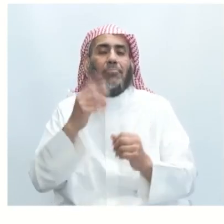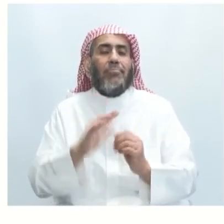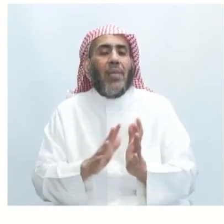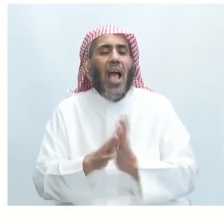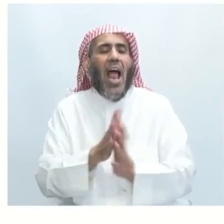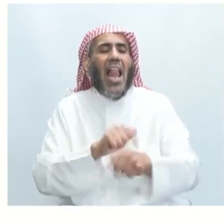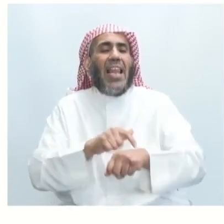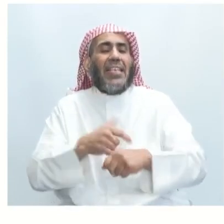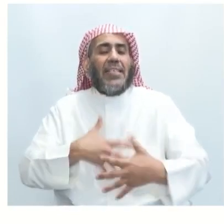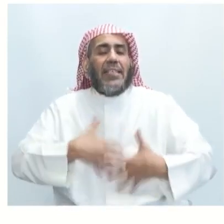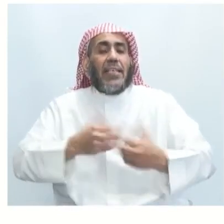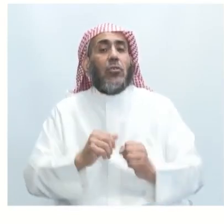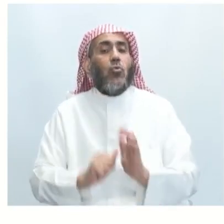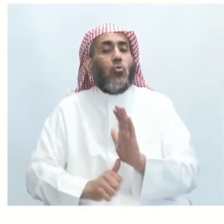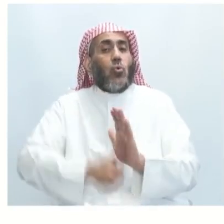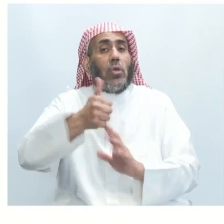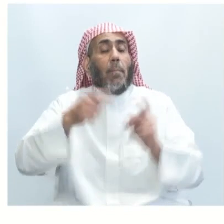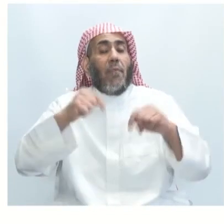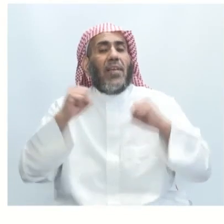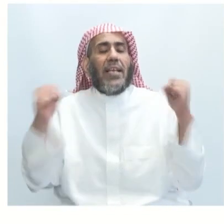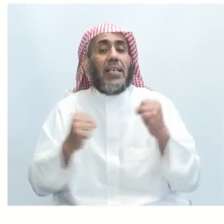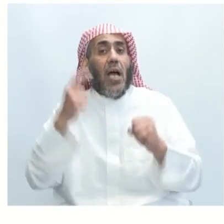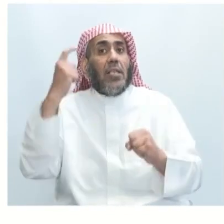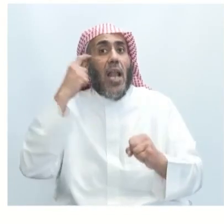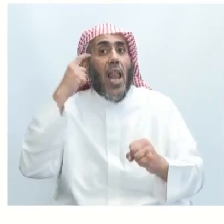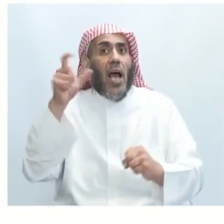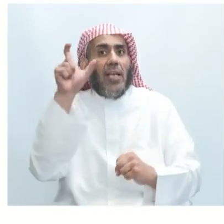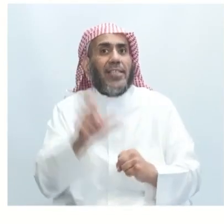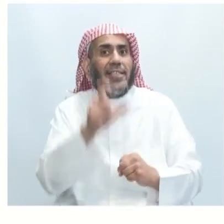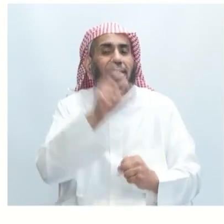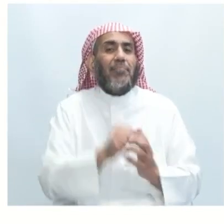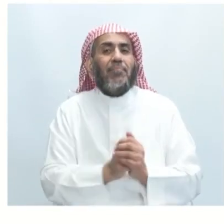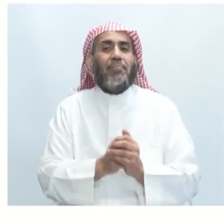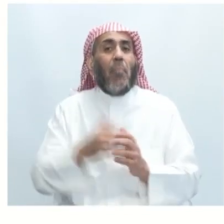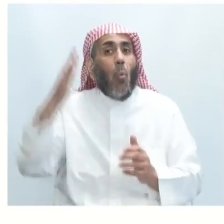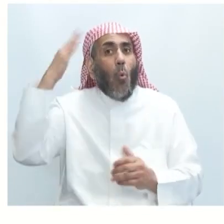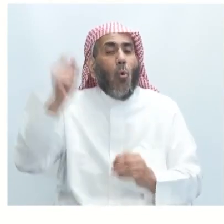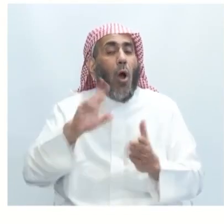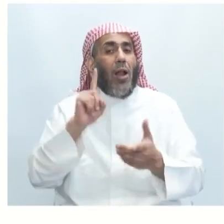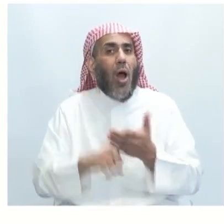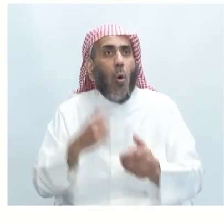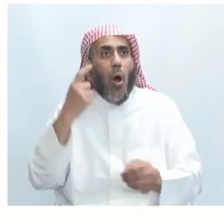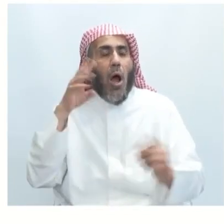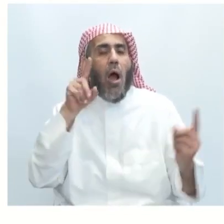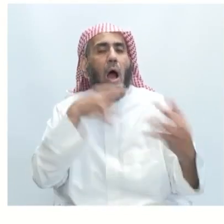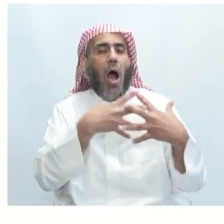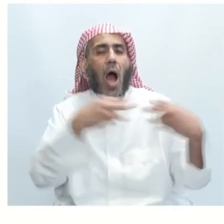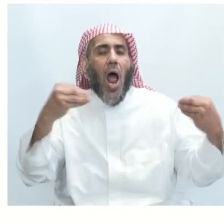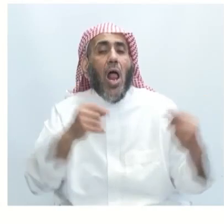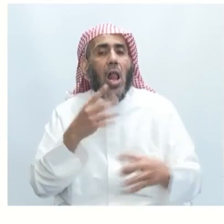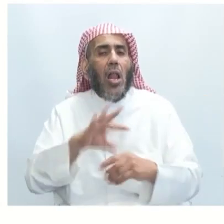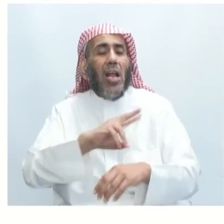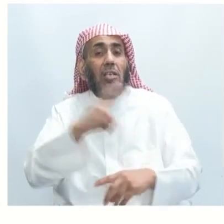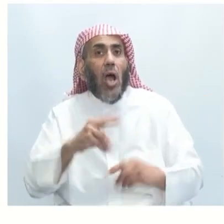الاحساس يسهم في النشاط العقلي للفرد له اذ يحقق له التعرف على الاشياء